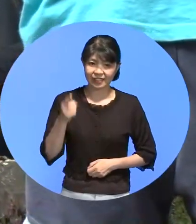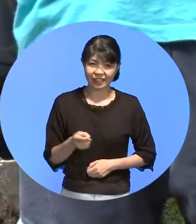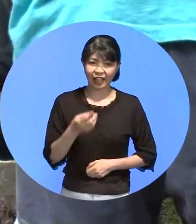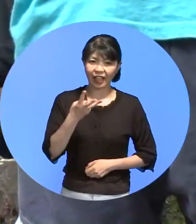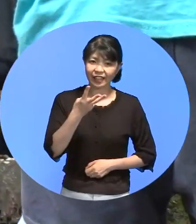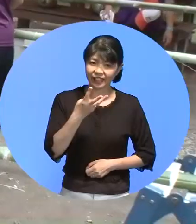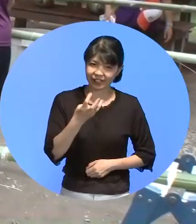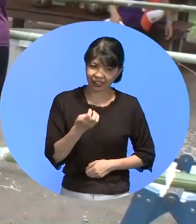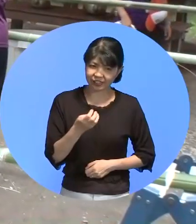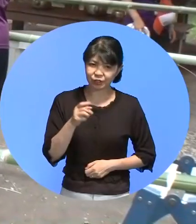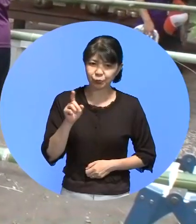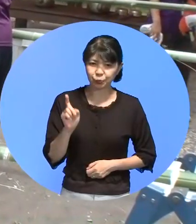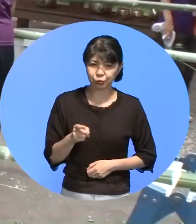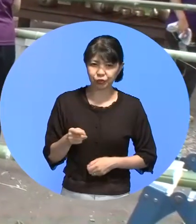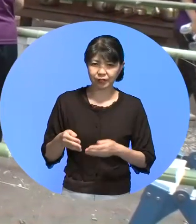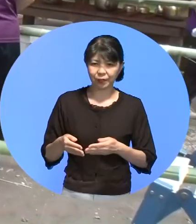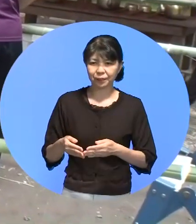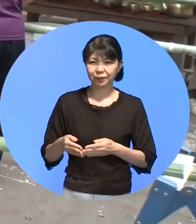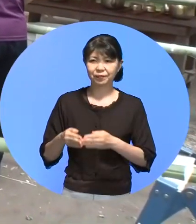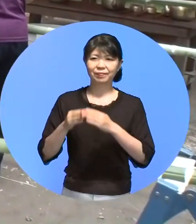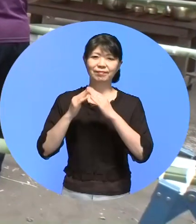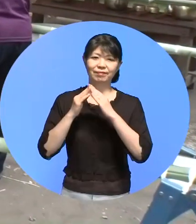分かけてついに完成。